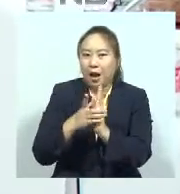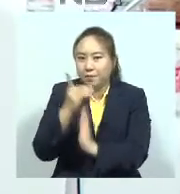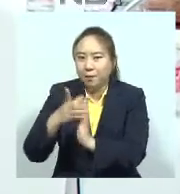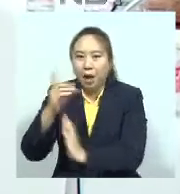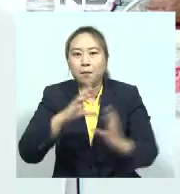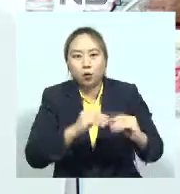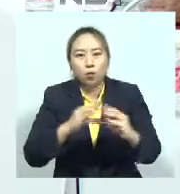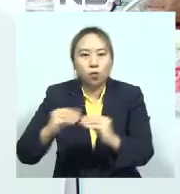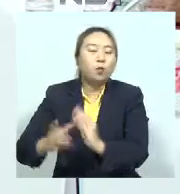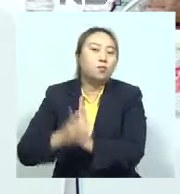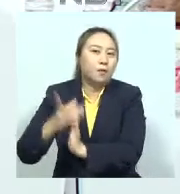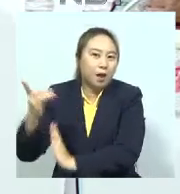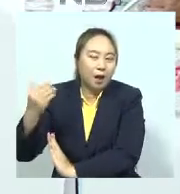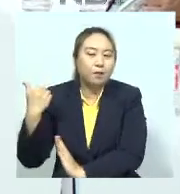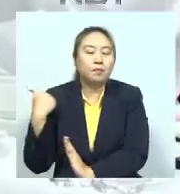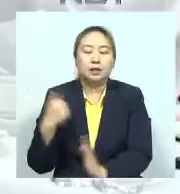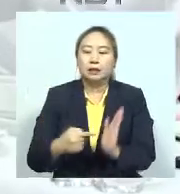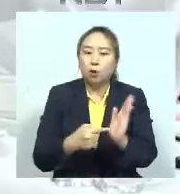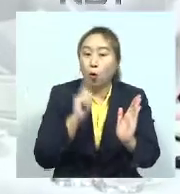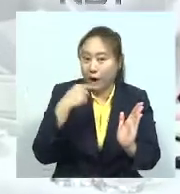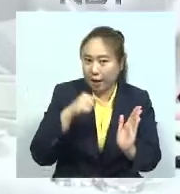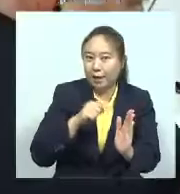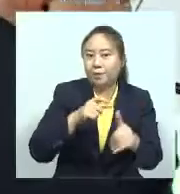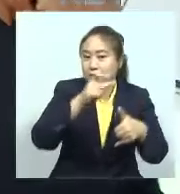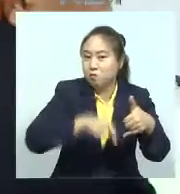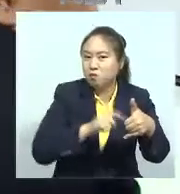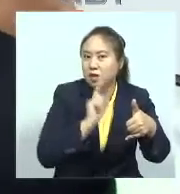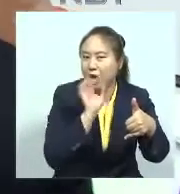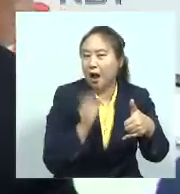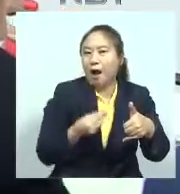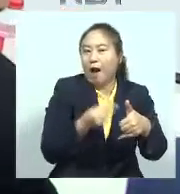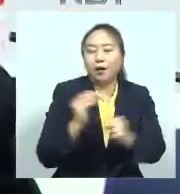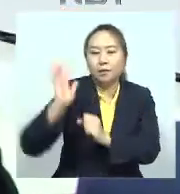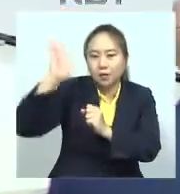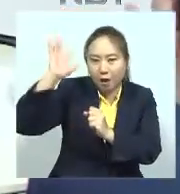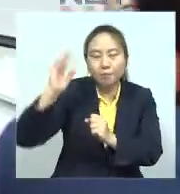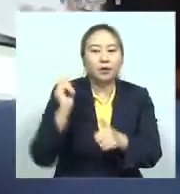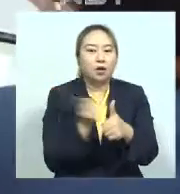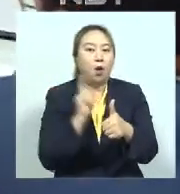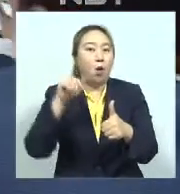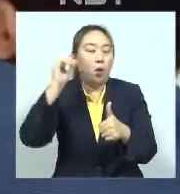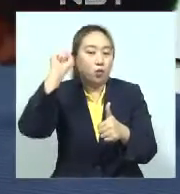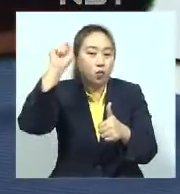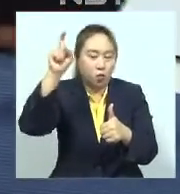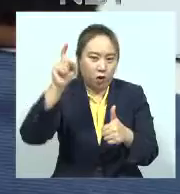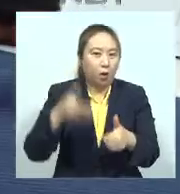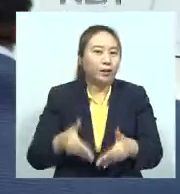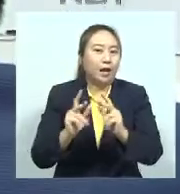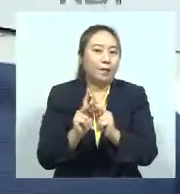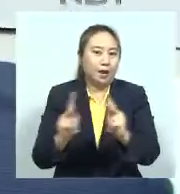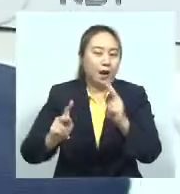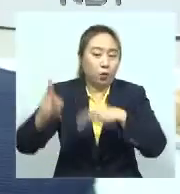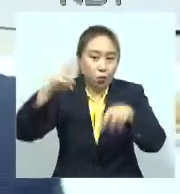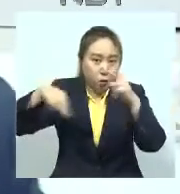มีการวางตัวผู้อภิปรายเสนอกระทู้สดรวมถึงญัตติด่วนเรื่องแรกคือจะขอให้ตั้งคณะกรรมการตรวจสอบข้อเท็จจ